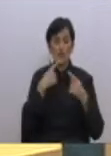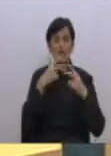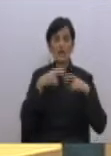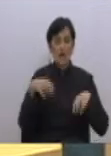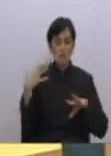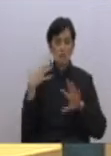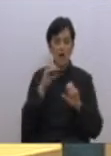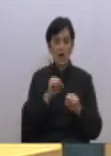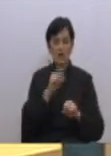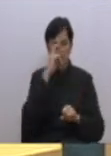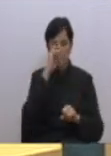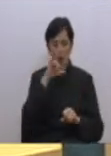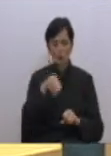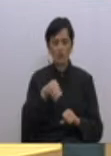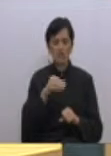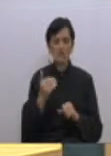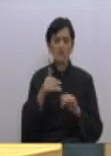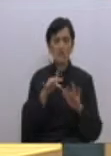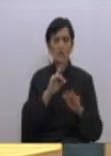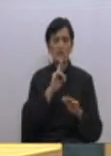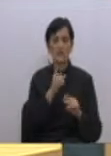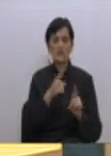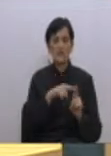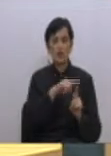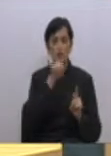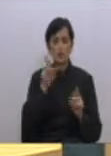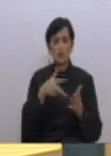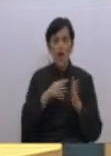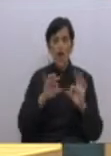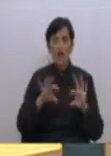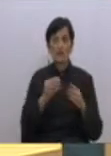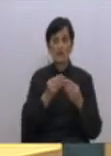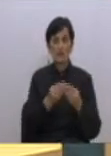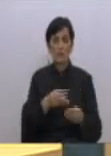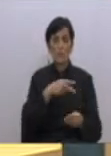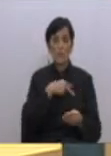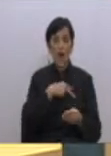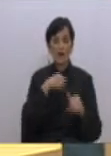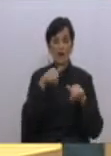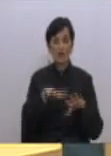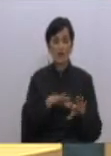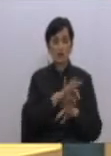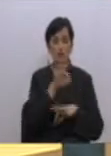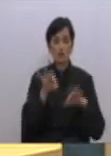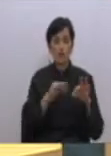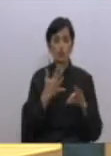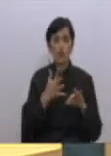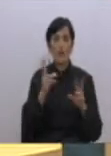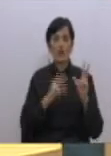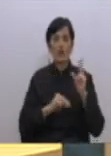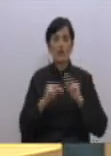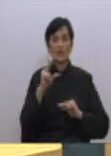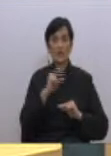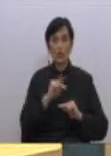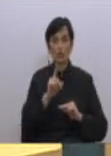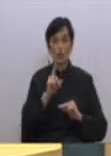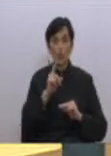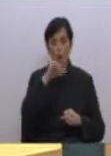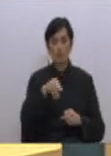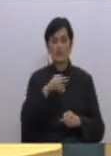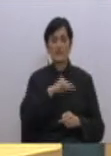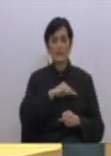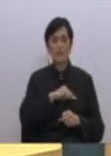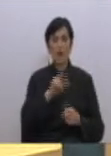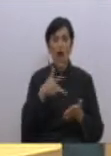Harida Utura, Sahamsul Auditis Sakmenovis, Liur Angariș. Saimot Genlia, Parlamentul Izdat Genlibis Proiecti, Romelic, Italis Nevs, Rom Snoba Tikinas,